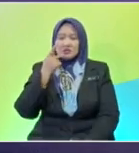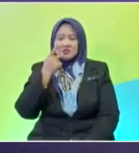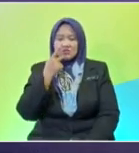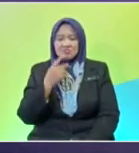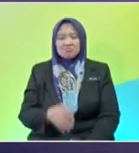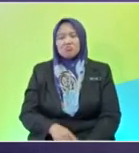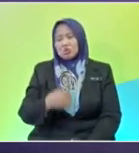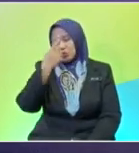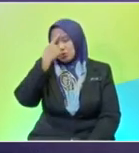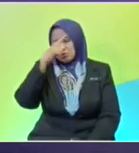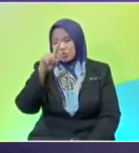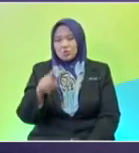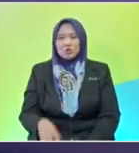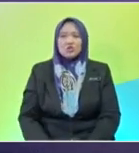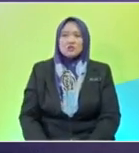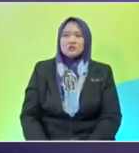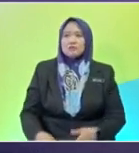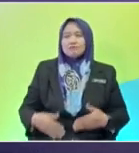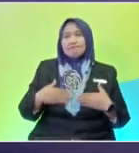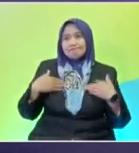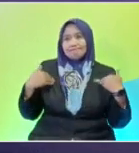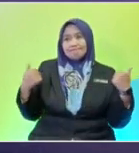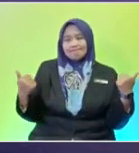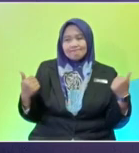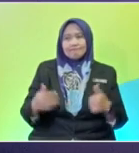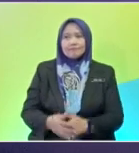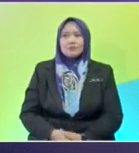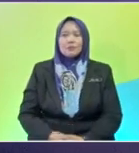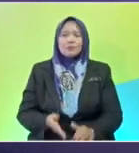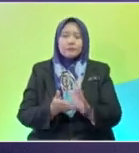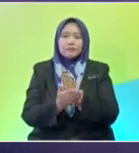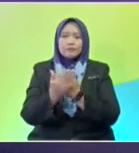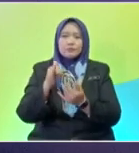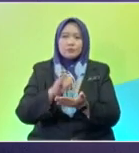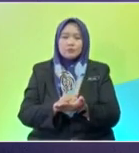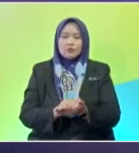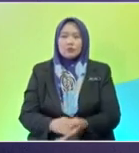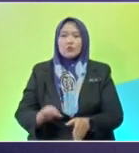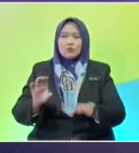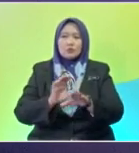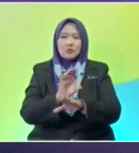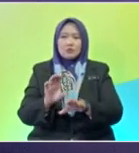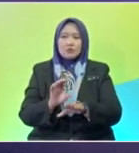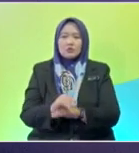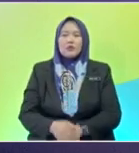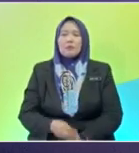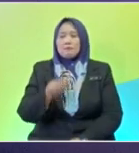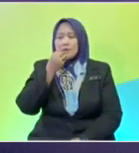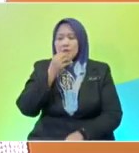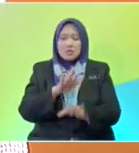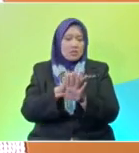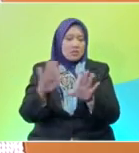boleh Oke jadi coklat jatuh kepada makanan tidak berkhasiat